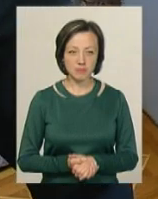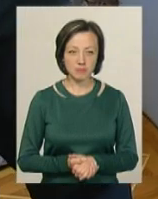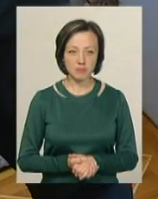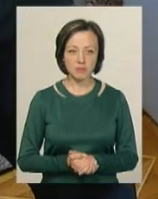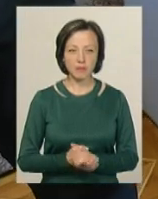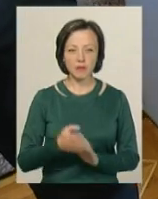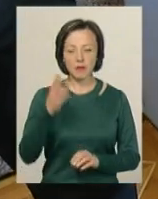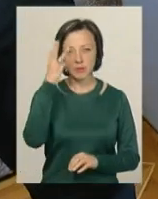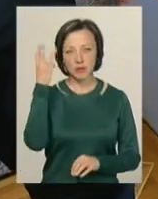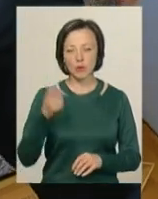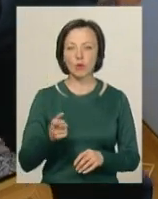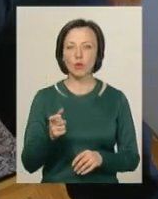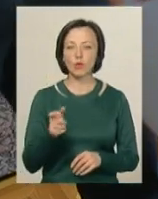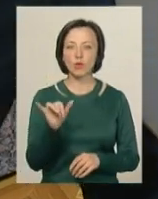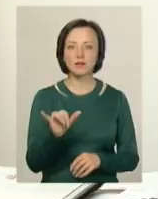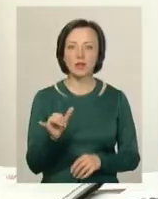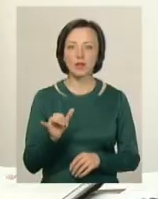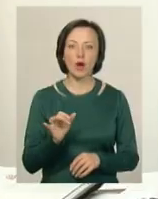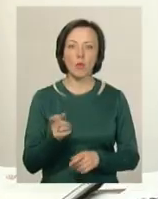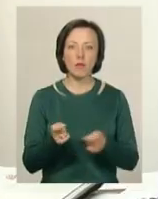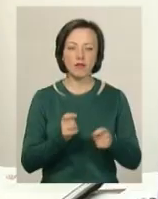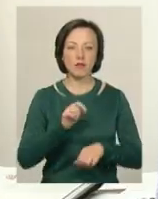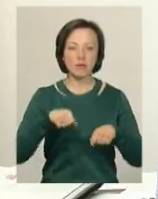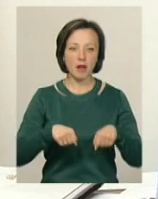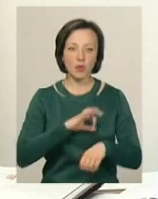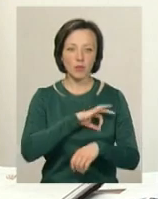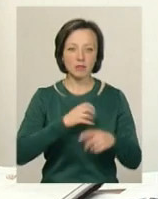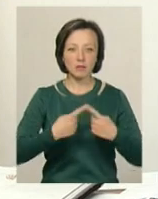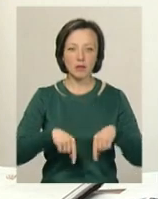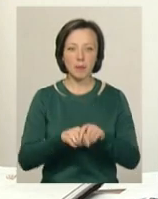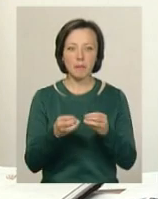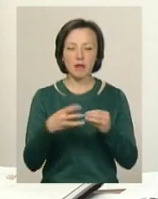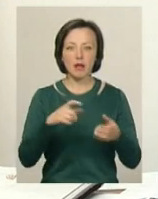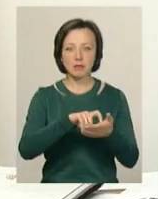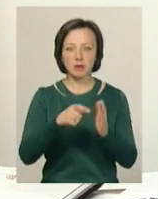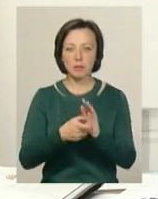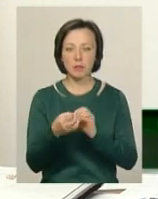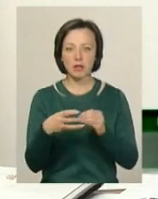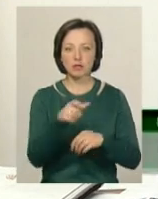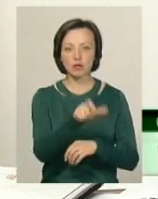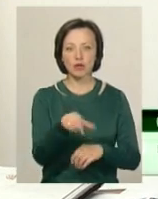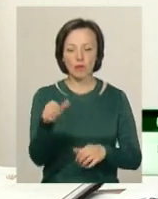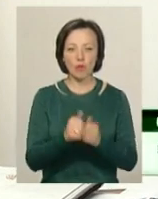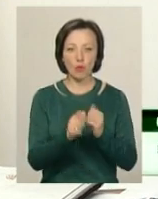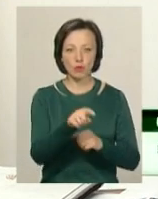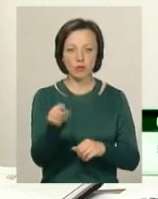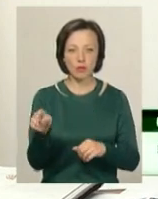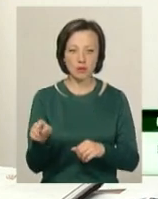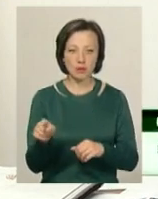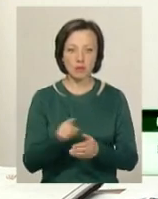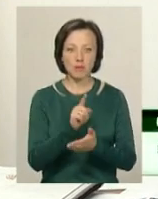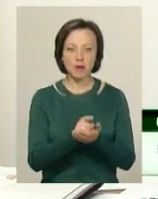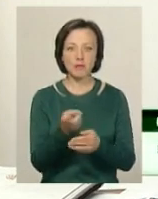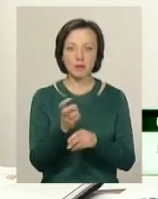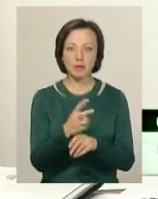Хмельницький університет управління та права, юридичний факультет. У нас працює 15 аудиторій, по 15 чоловік в кожному, тобто мали би